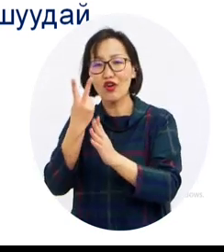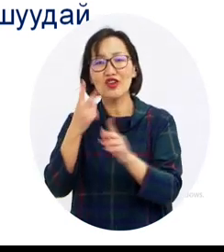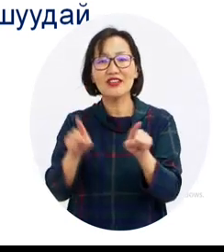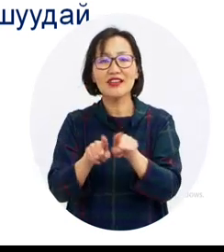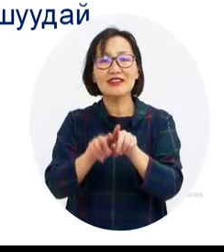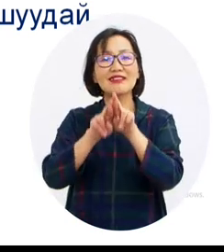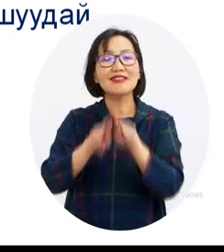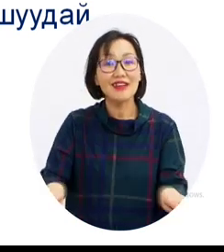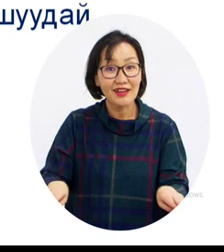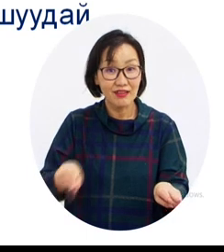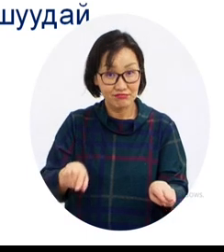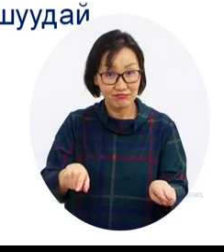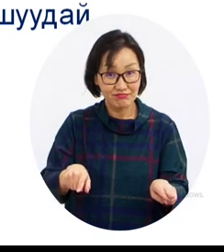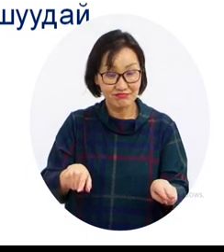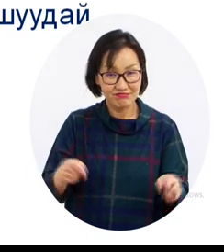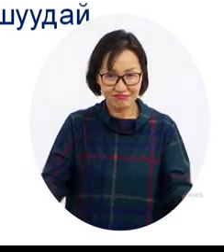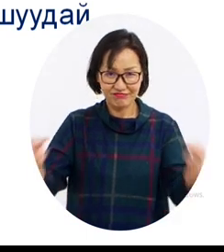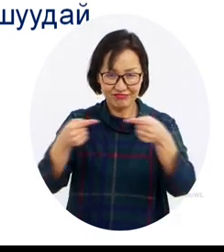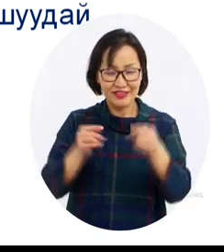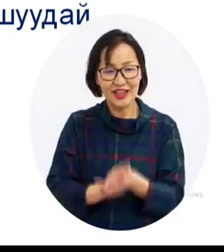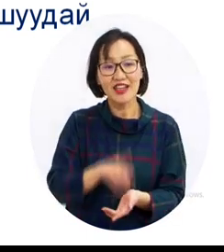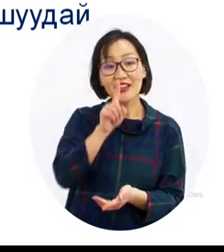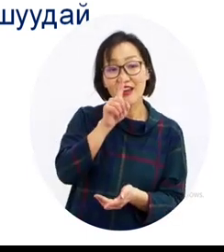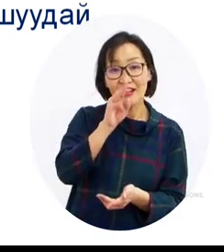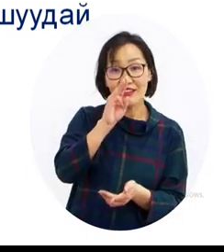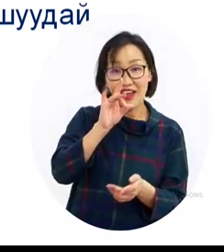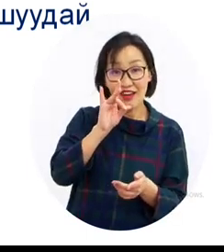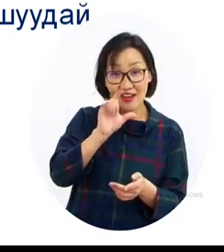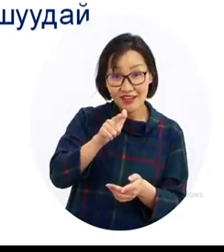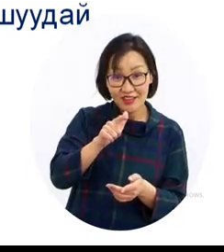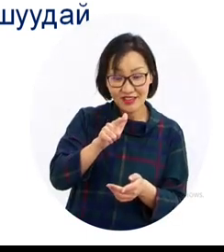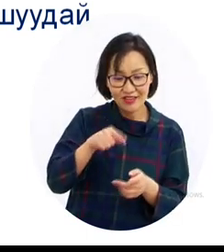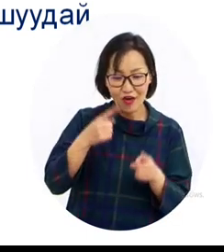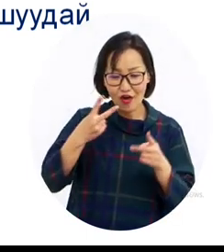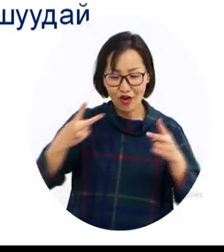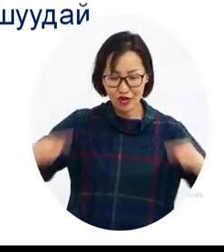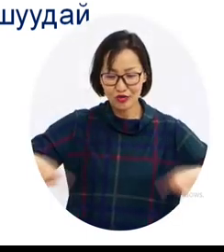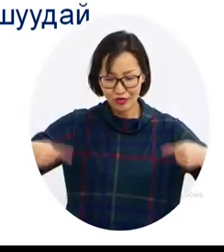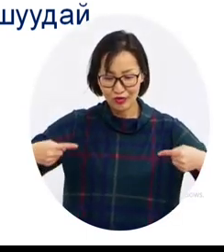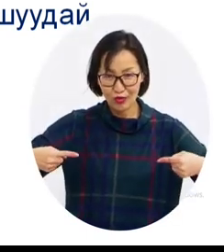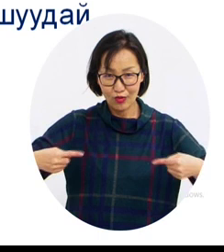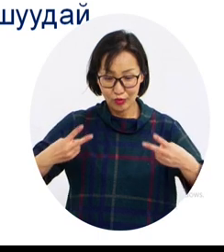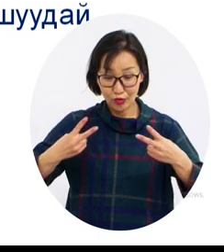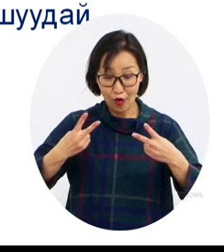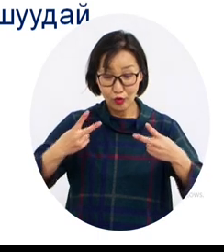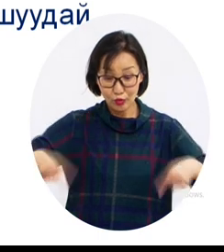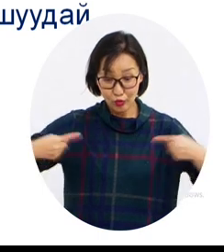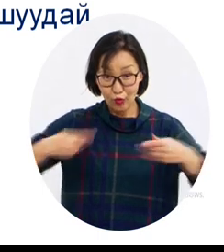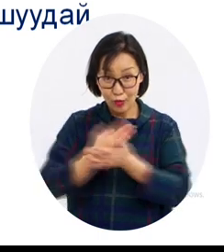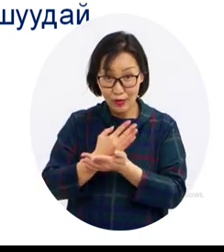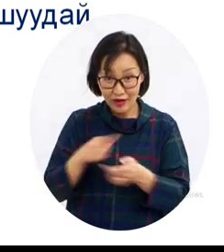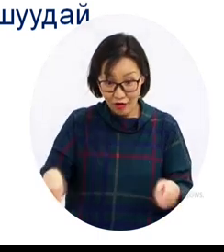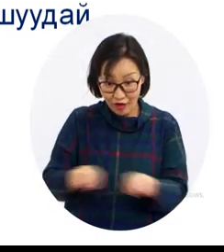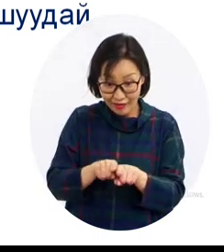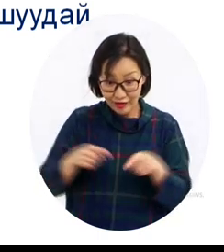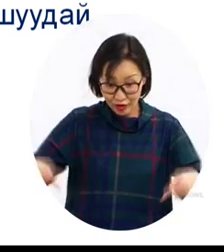шүү дээ тийм үү? За дараа нэг тэрний хоёр дугуй гэж ярьдаг. За тэрг нь хоёр ижил дугуй хахаар хоёулаа зэрэгэл явж идэг тий.